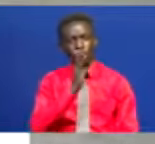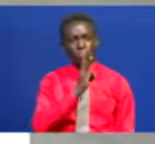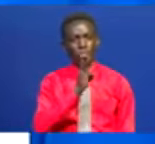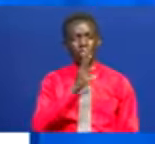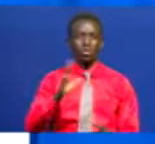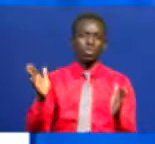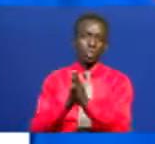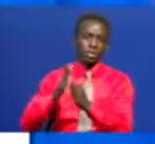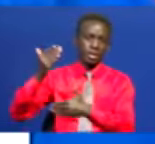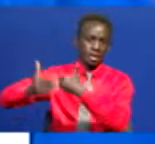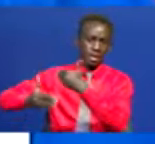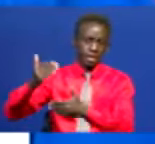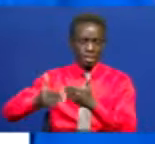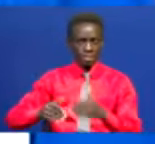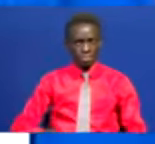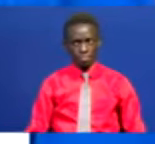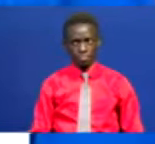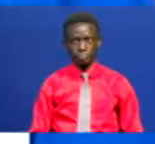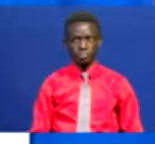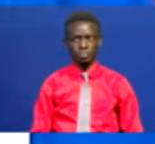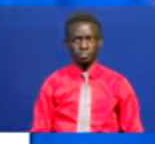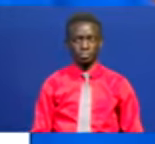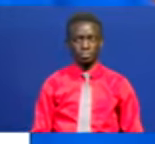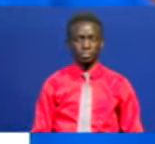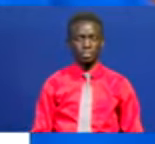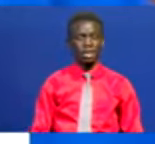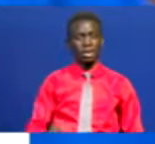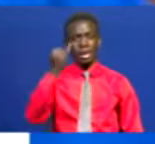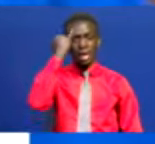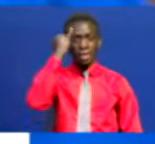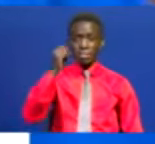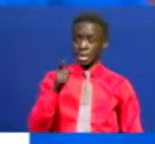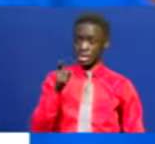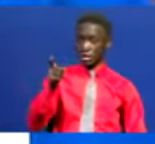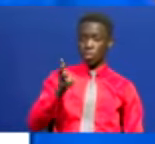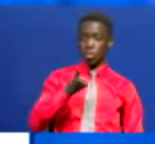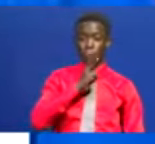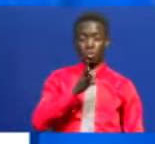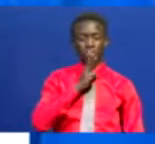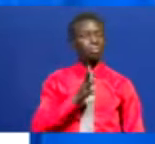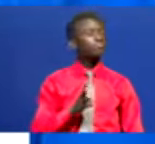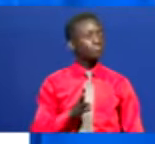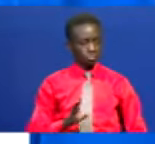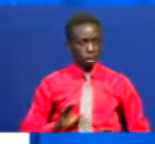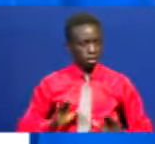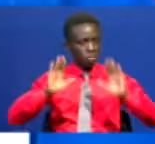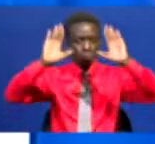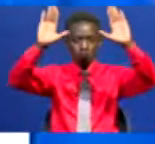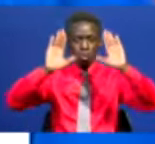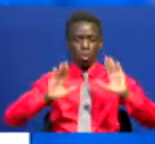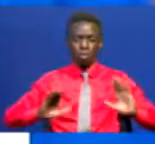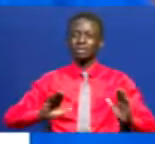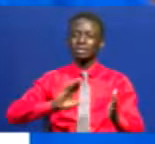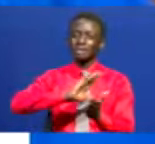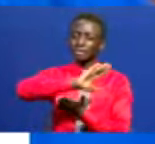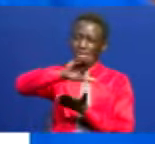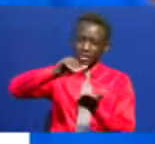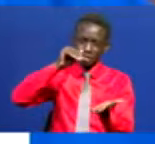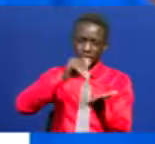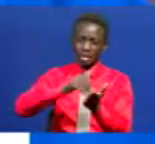jirani. Maji ndio center kila kitu. Maji ni muhimu kwa kila kitu. Hapo ukiwa na